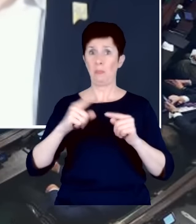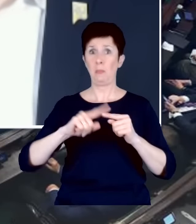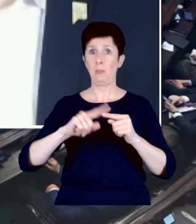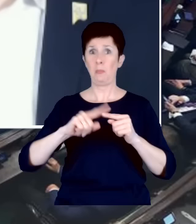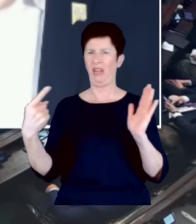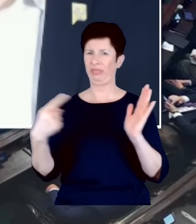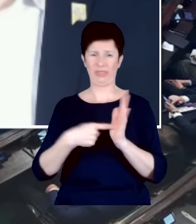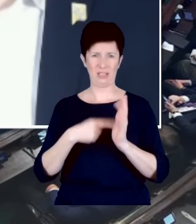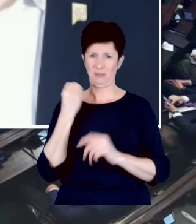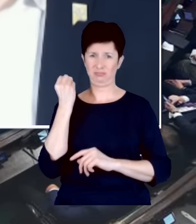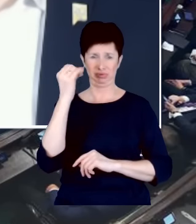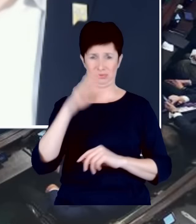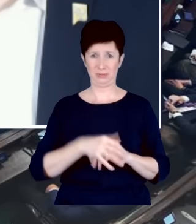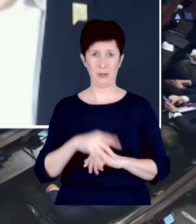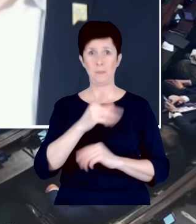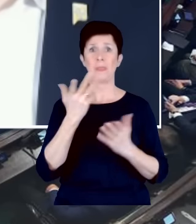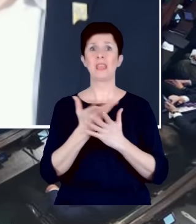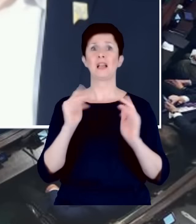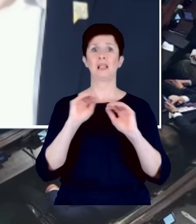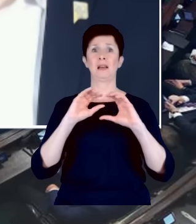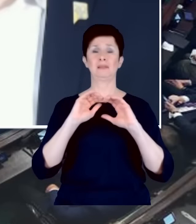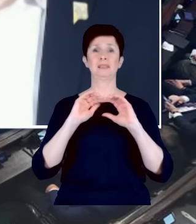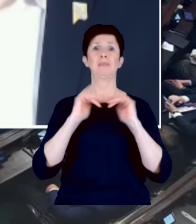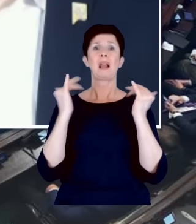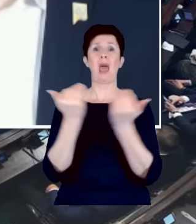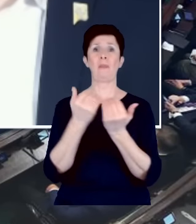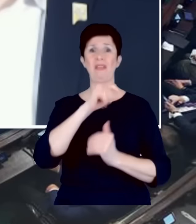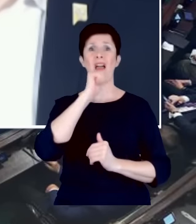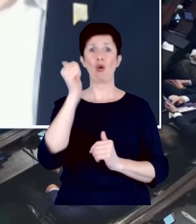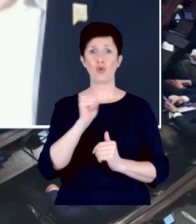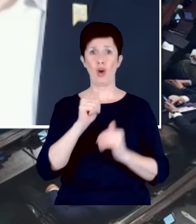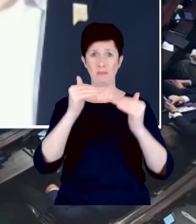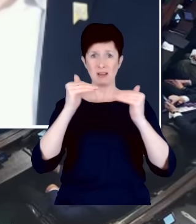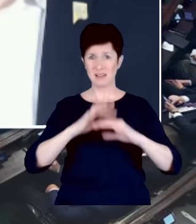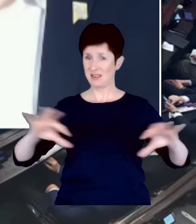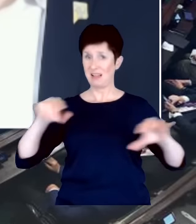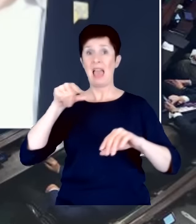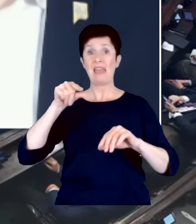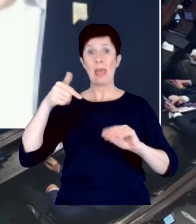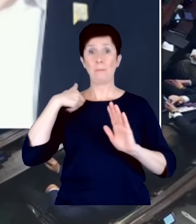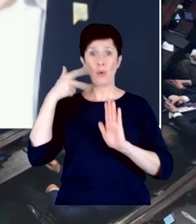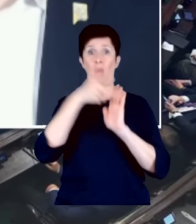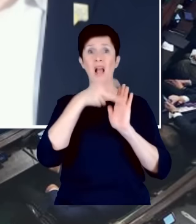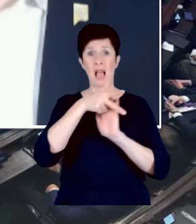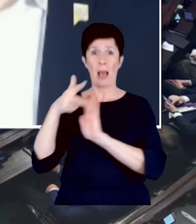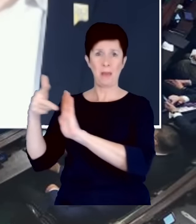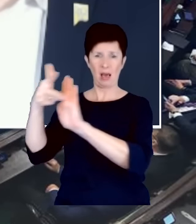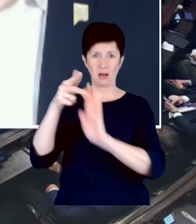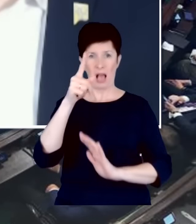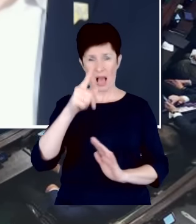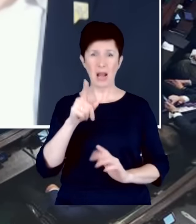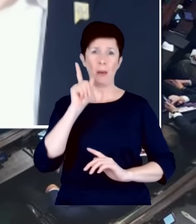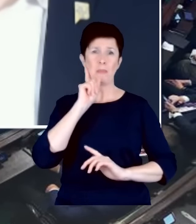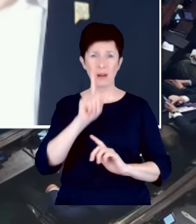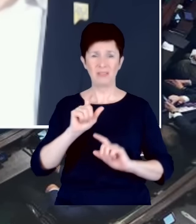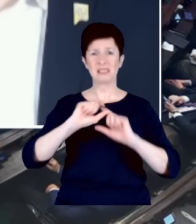protest trwał pod Parlamentem Europejskim tylko. Pod Parlamentem były wszystkie kamery. Ale proszę mi uwierzyć, całe centrum